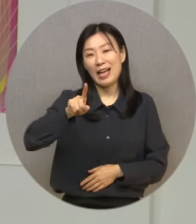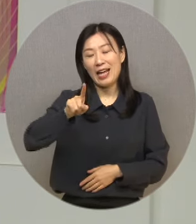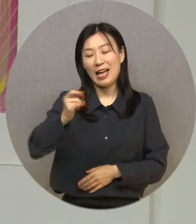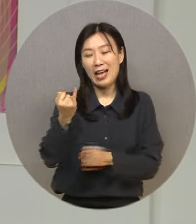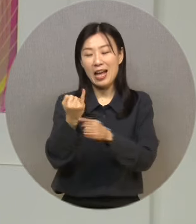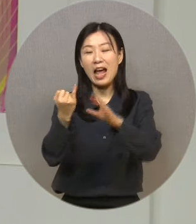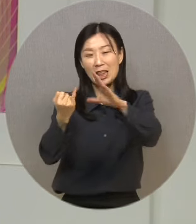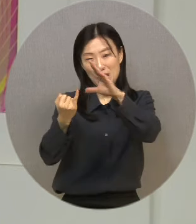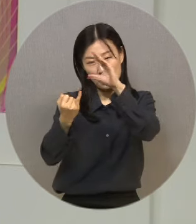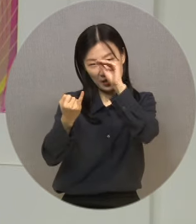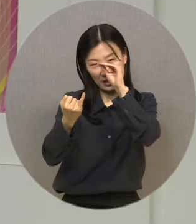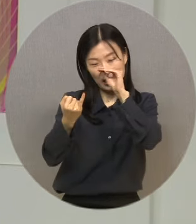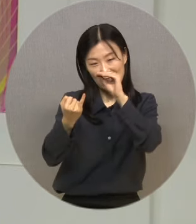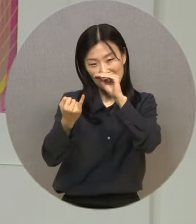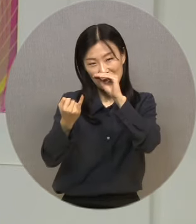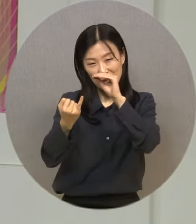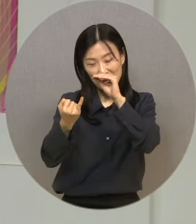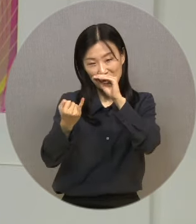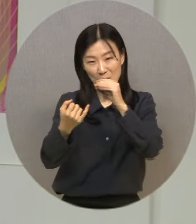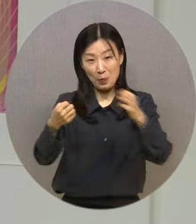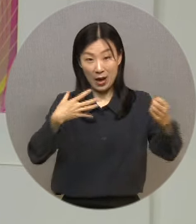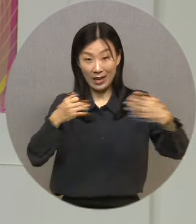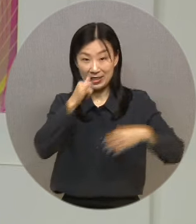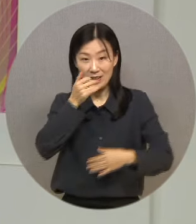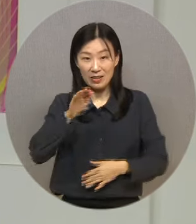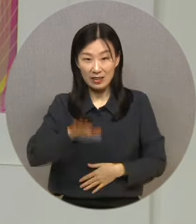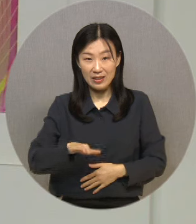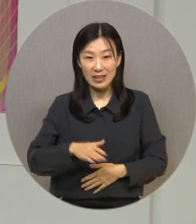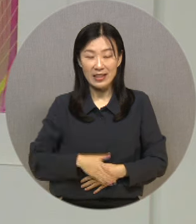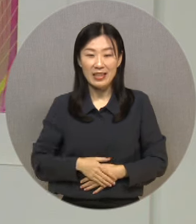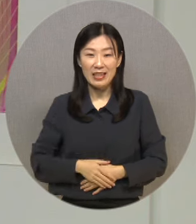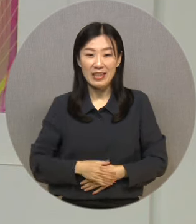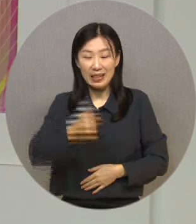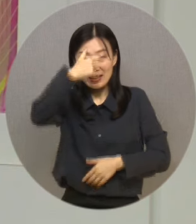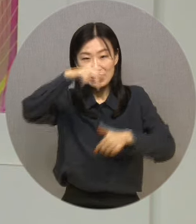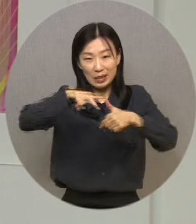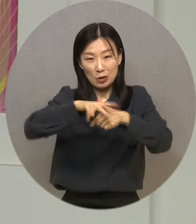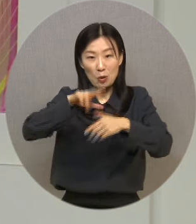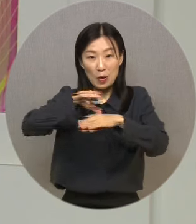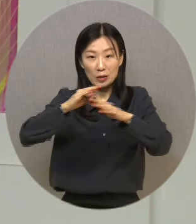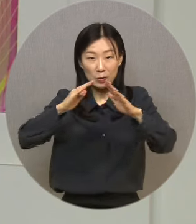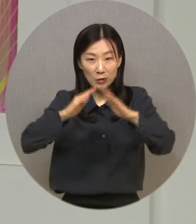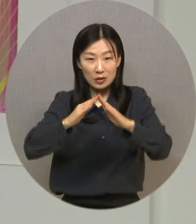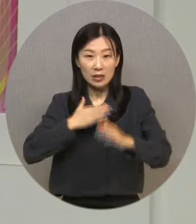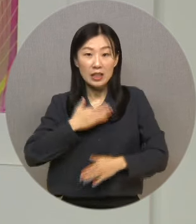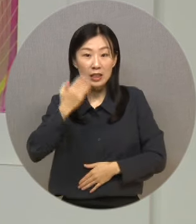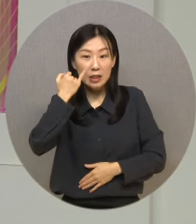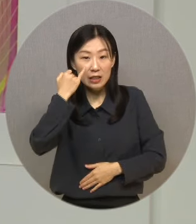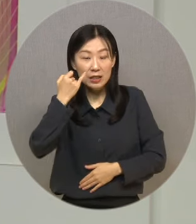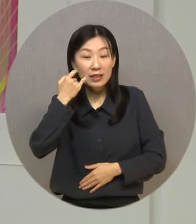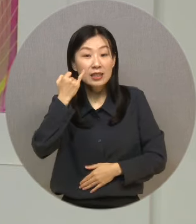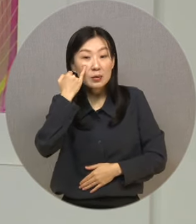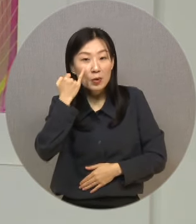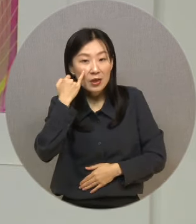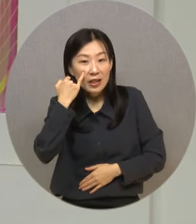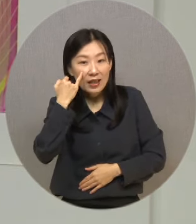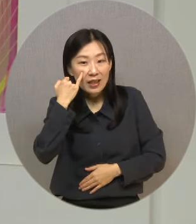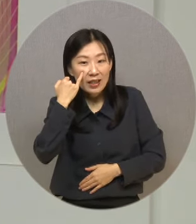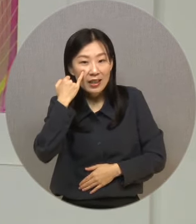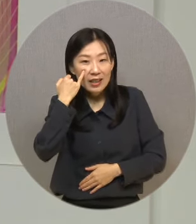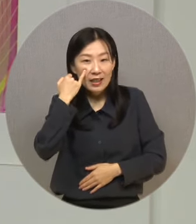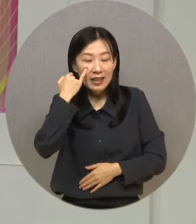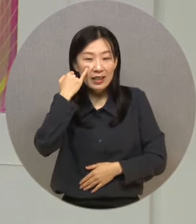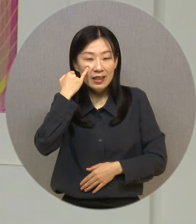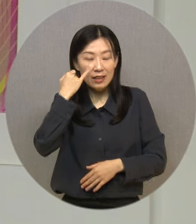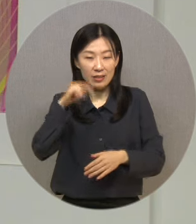네. 방송국에서 네네. 저 우리 이모가 세를 사셨어요. 네. 그랬는데 그 지인 아저씨가